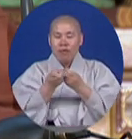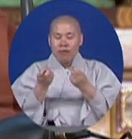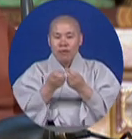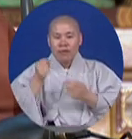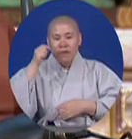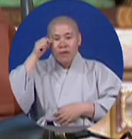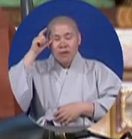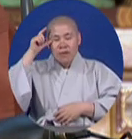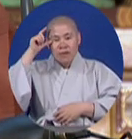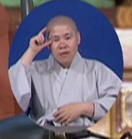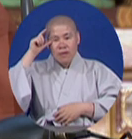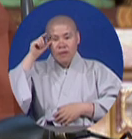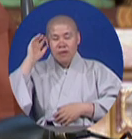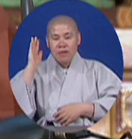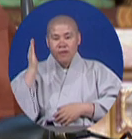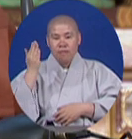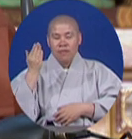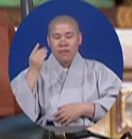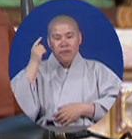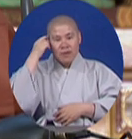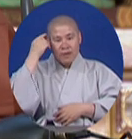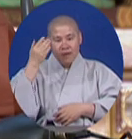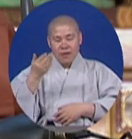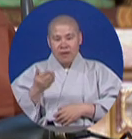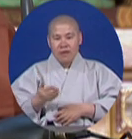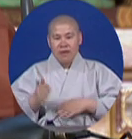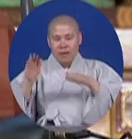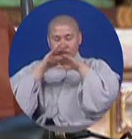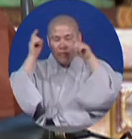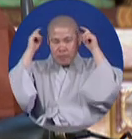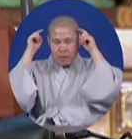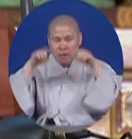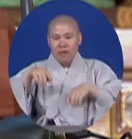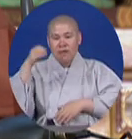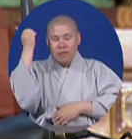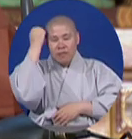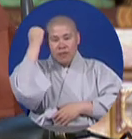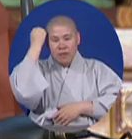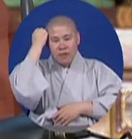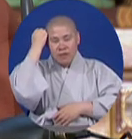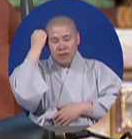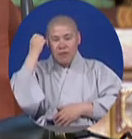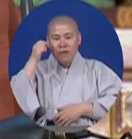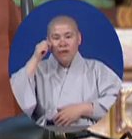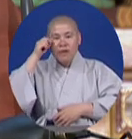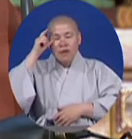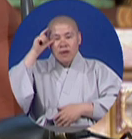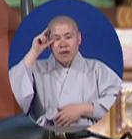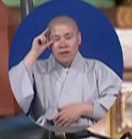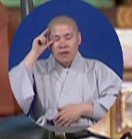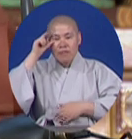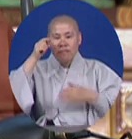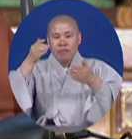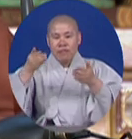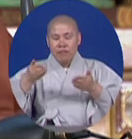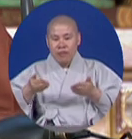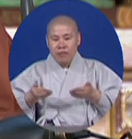되느냐? 이런 그 무명 번뇌에서 깨달음을 이제 얻는 것이